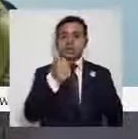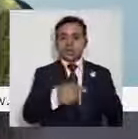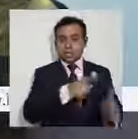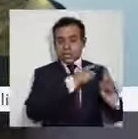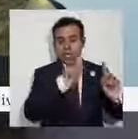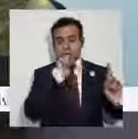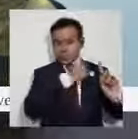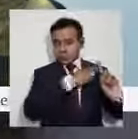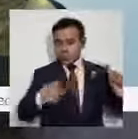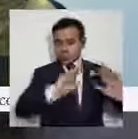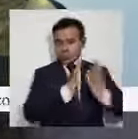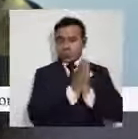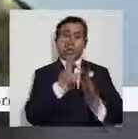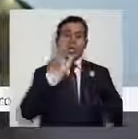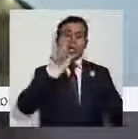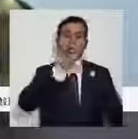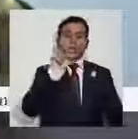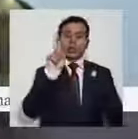বর্তমানে হোম কোয়ারেন্টাইনে